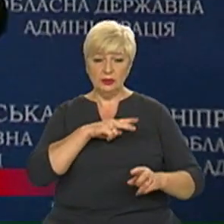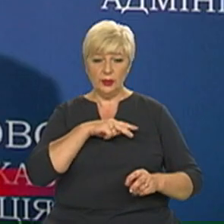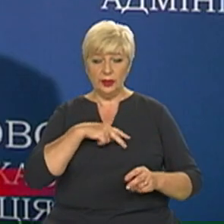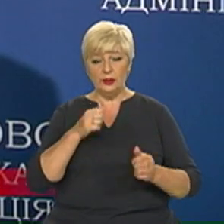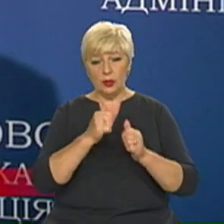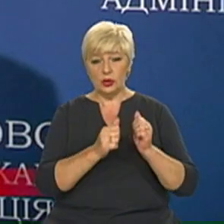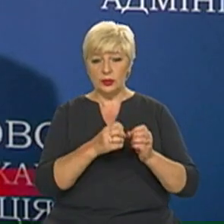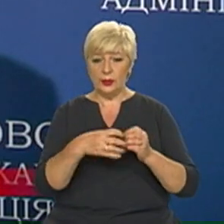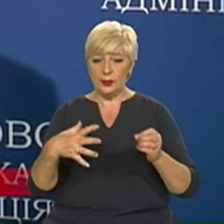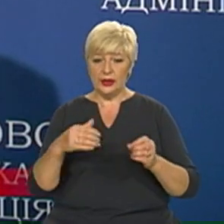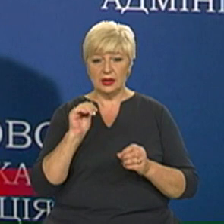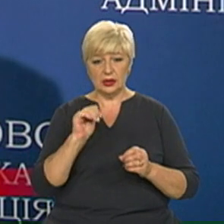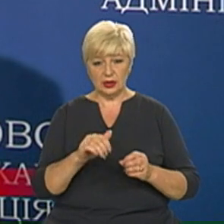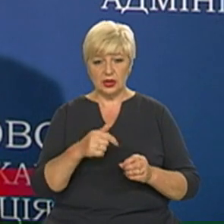гривень.